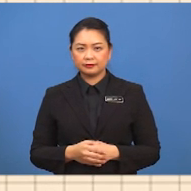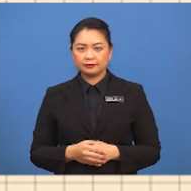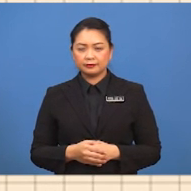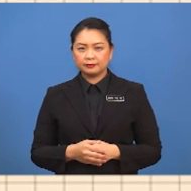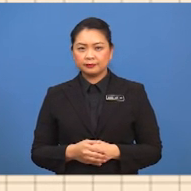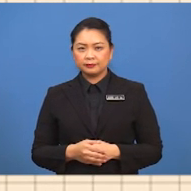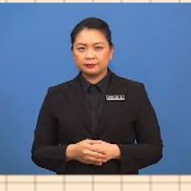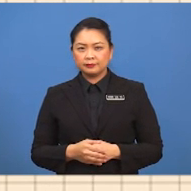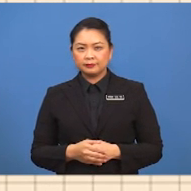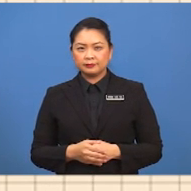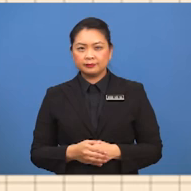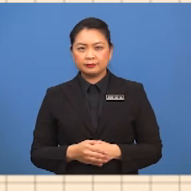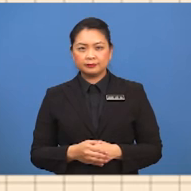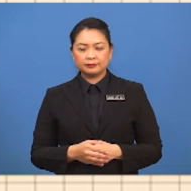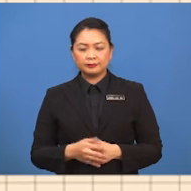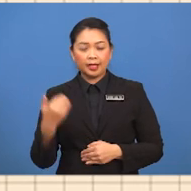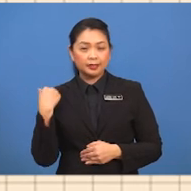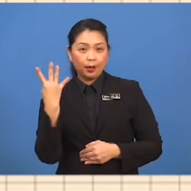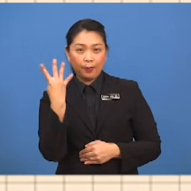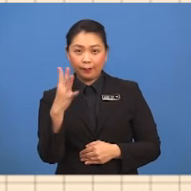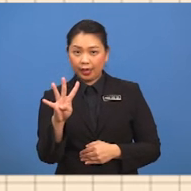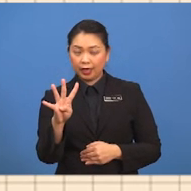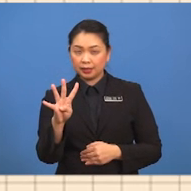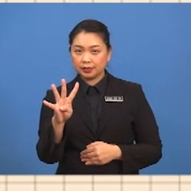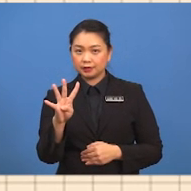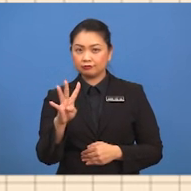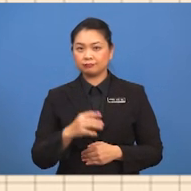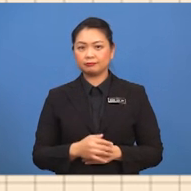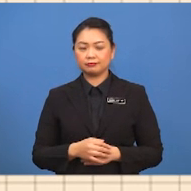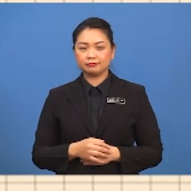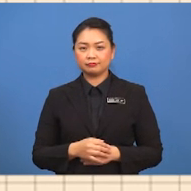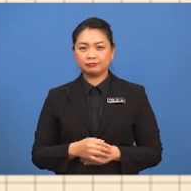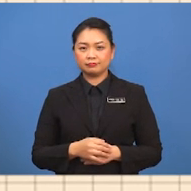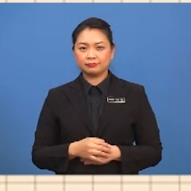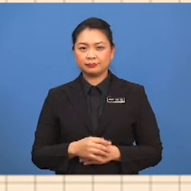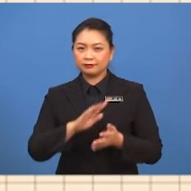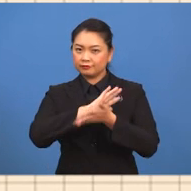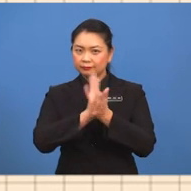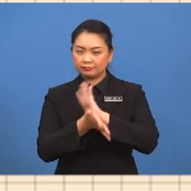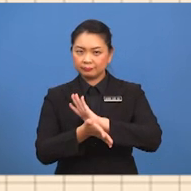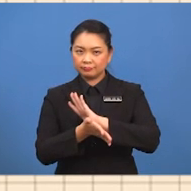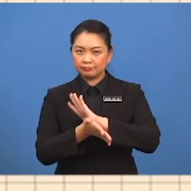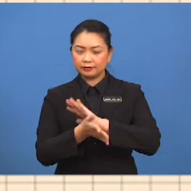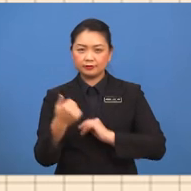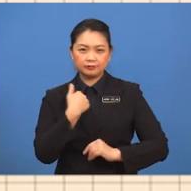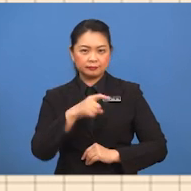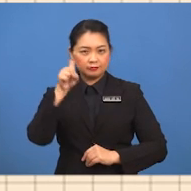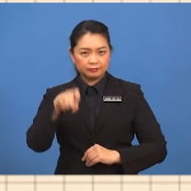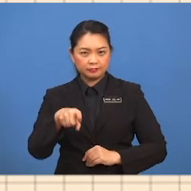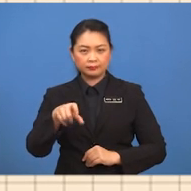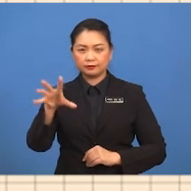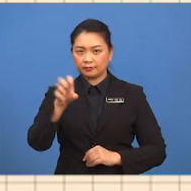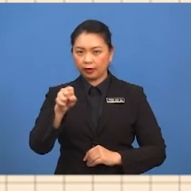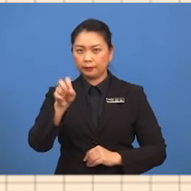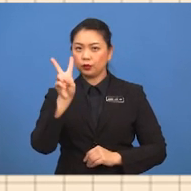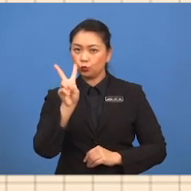Jumlah data yang ada ialah 14, iaitu genap. Jadi, murid-murid